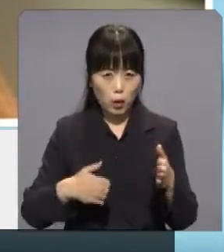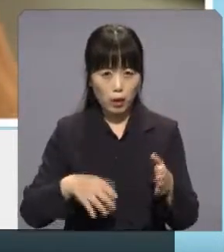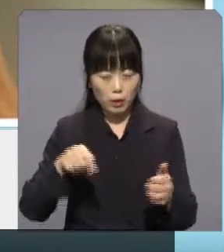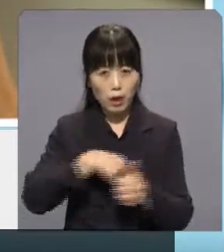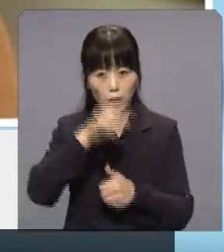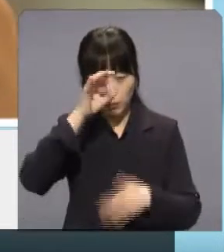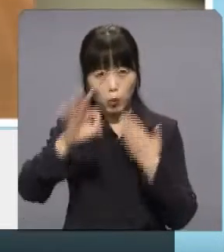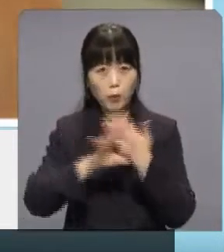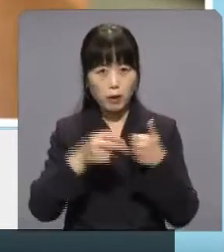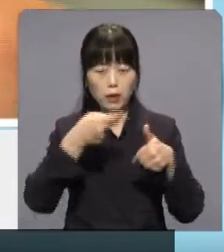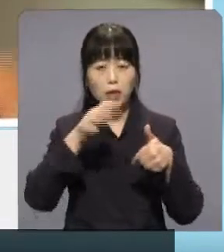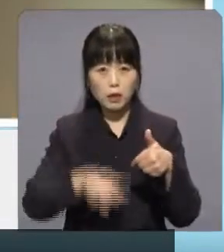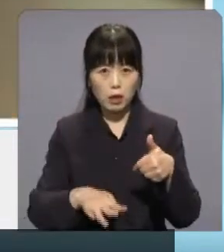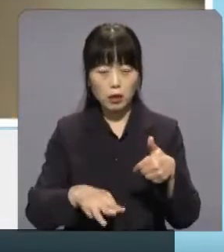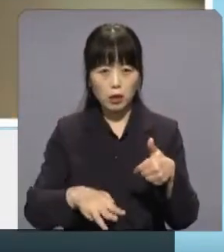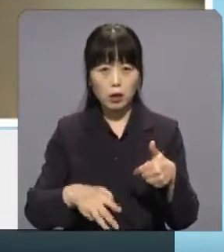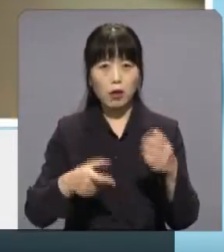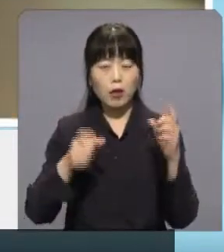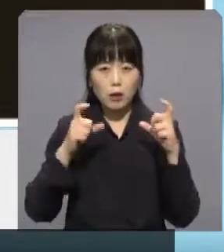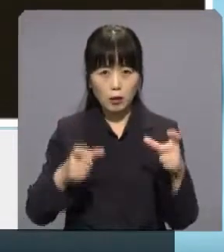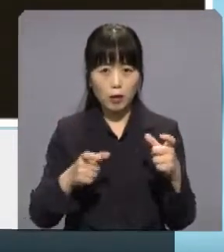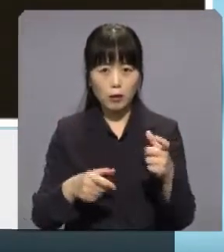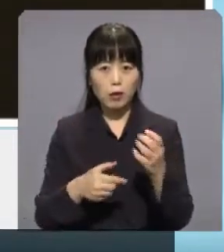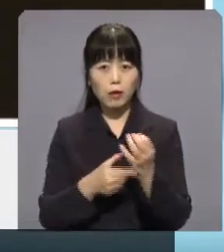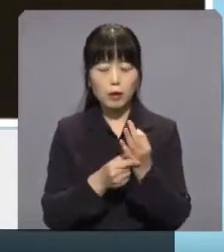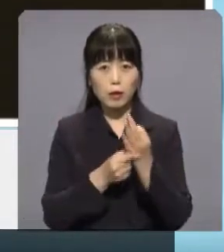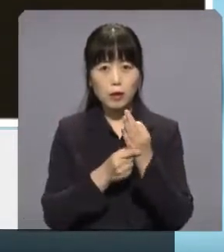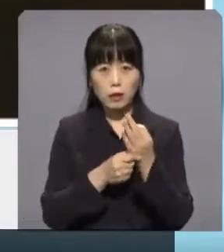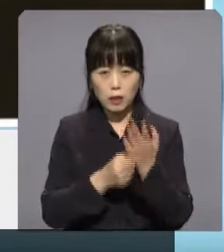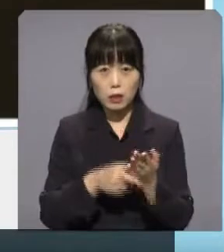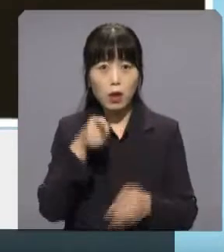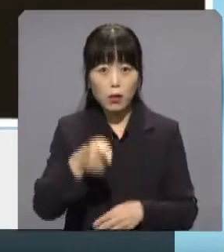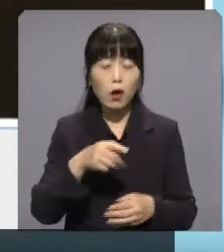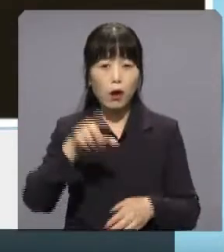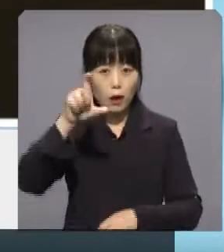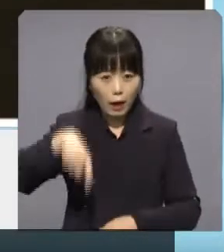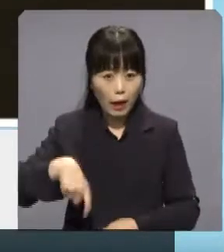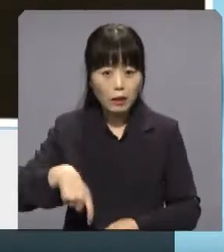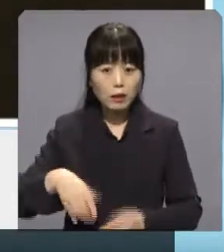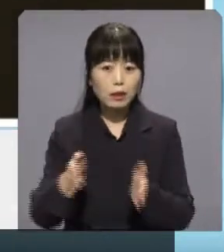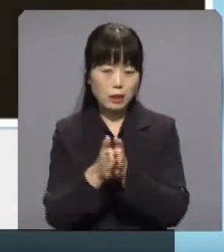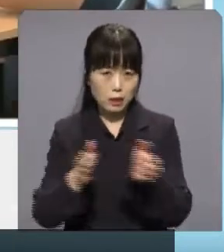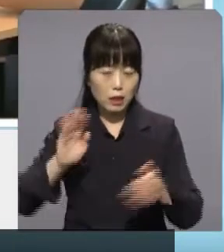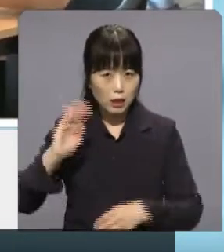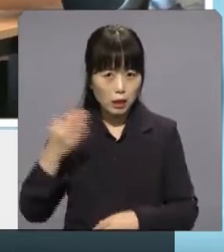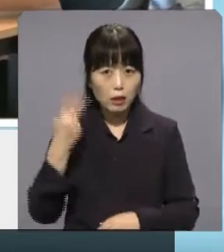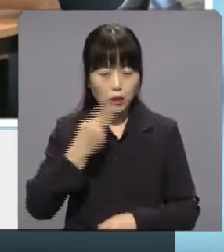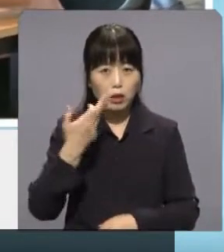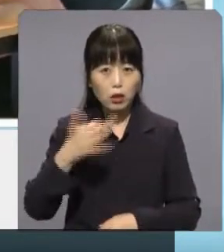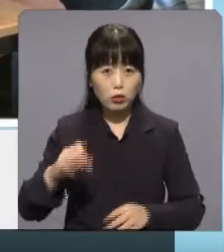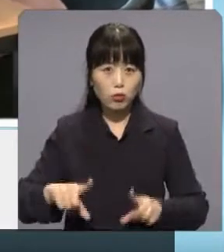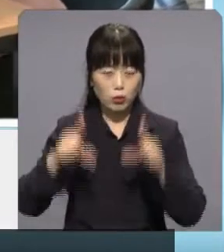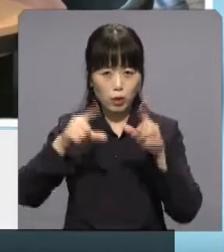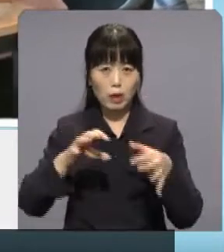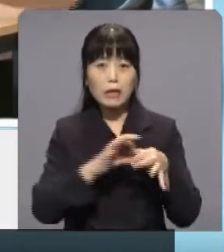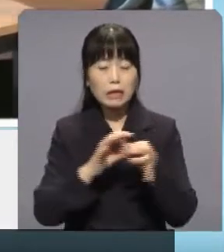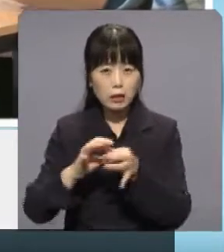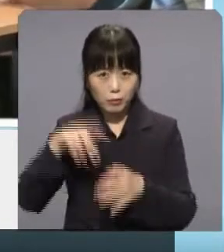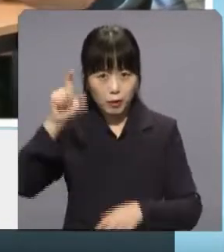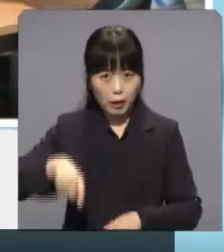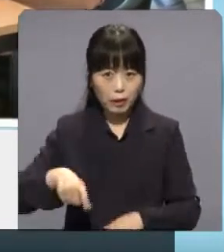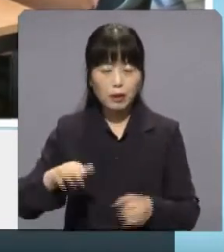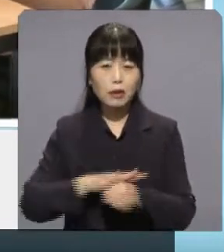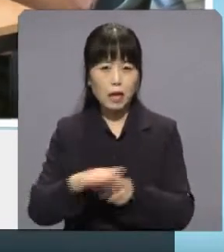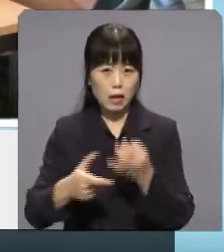보면 인천 지역 카페가 2018년에는 인천 너 카드라는 이름으로 시작이 됐다가 2019년에는 이음카드 또